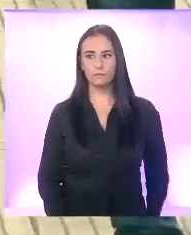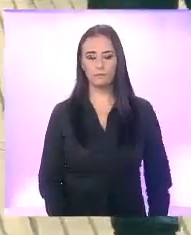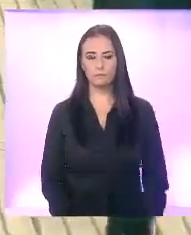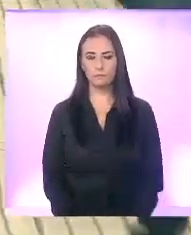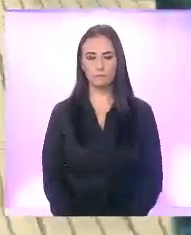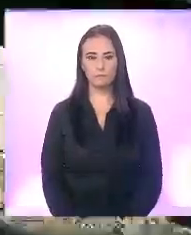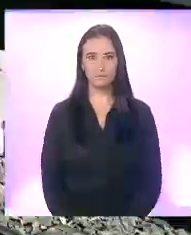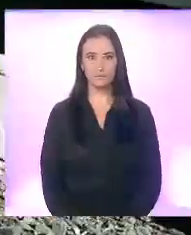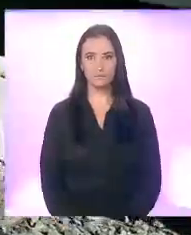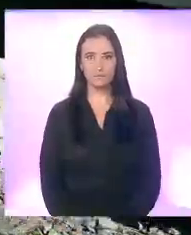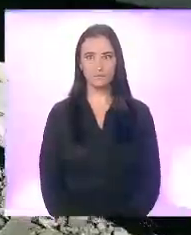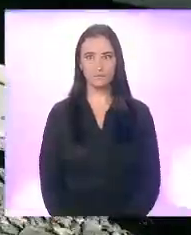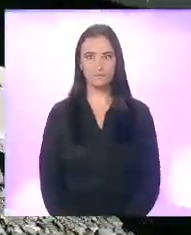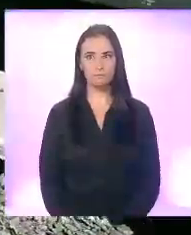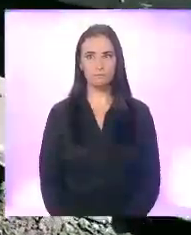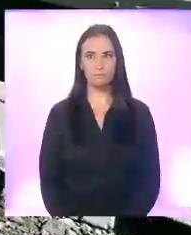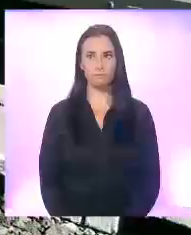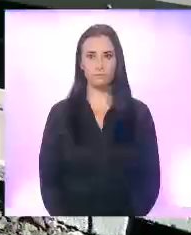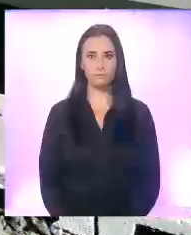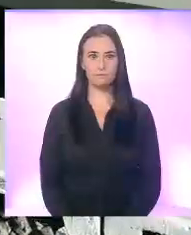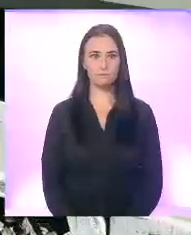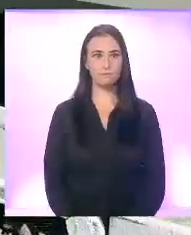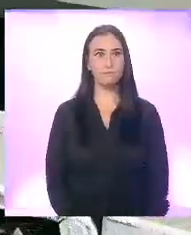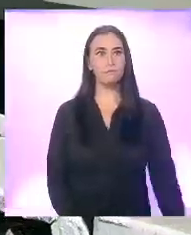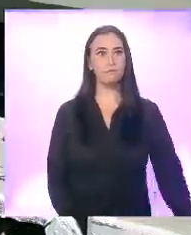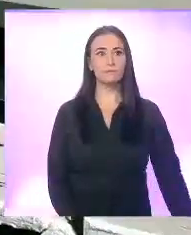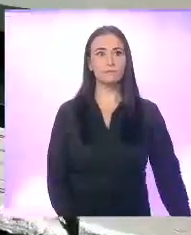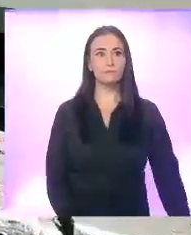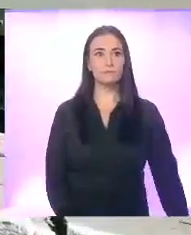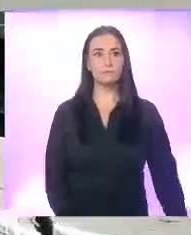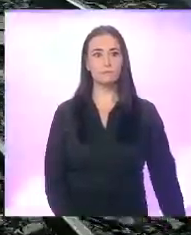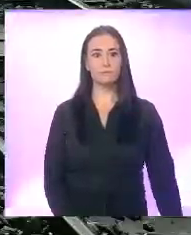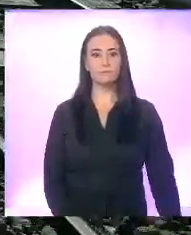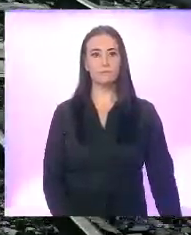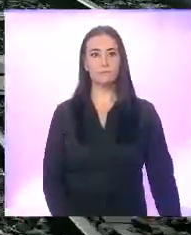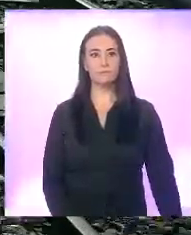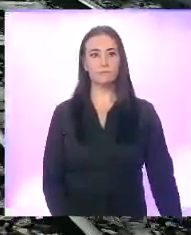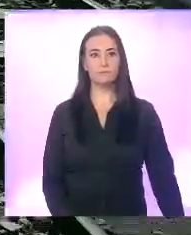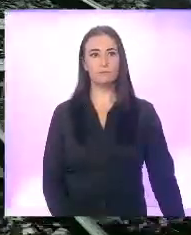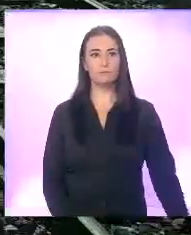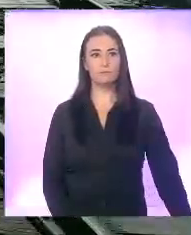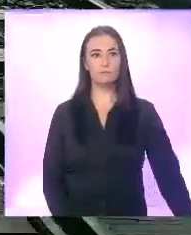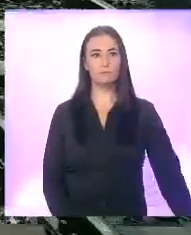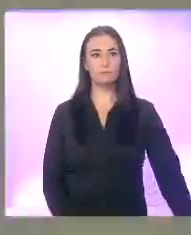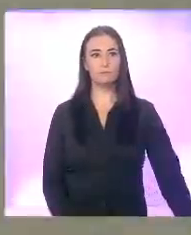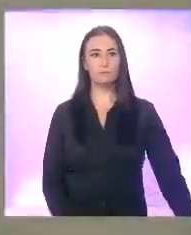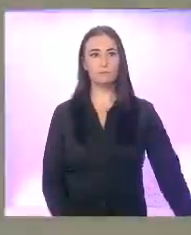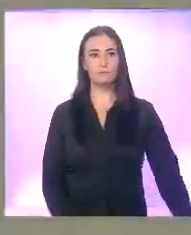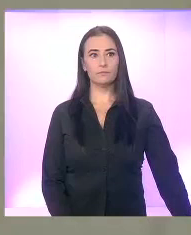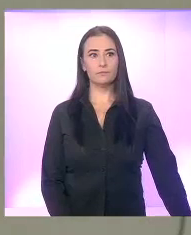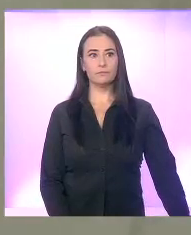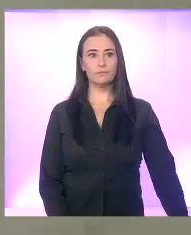fezabil și pentru noi și pentru natură să ne deplasăm cu trenul decât cu mașina, poluăm mai